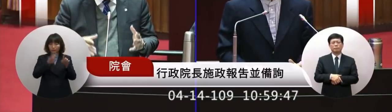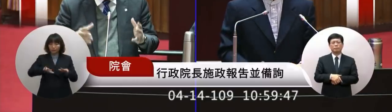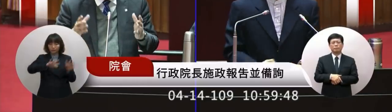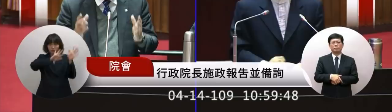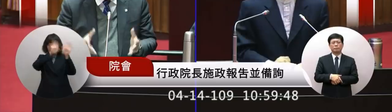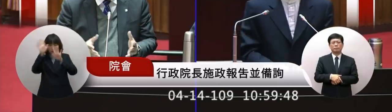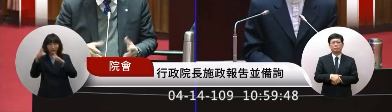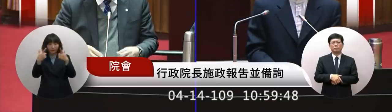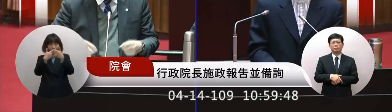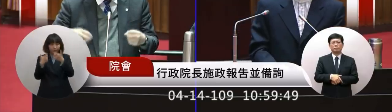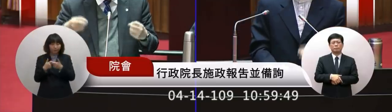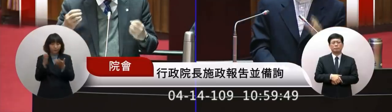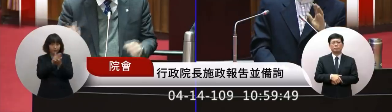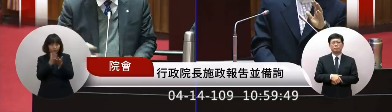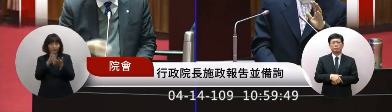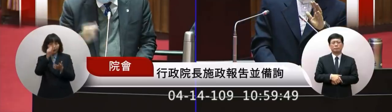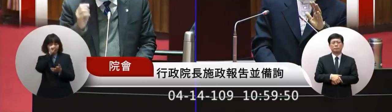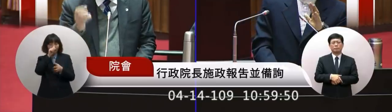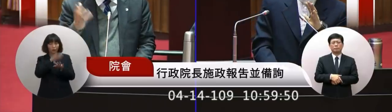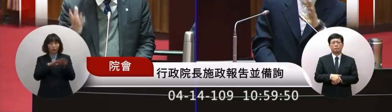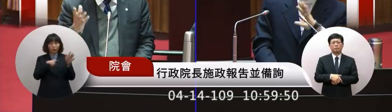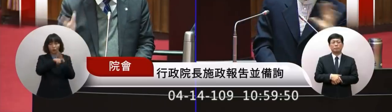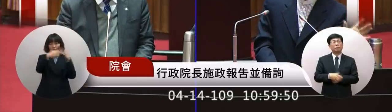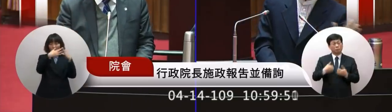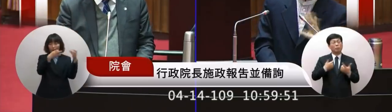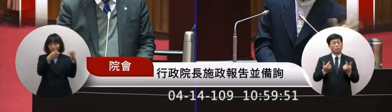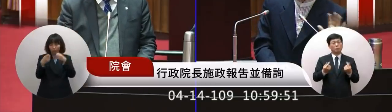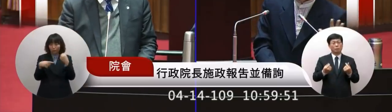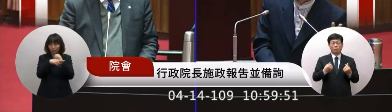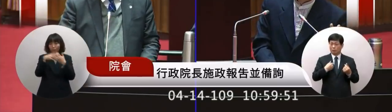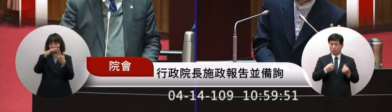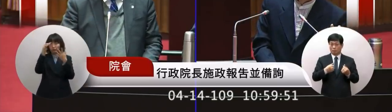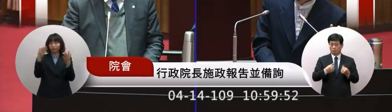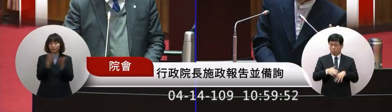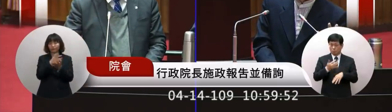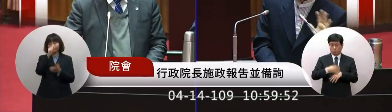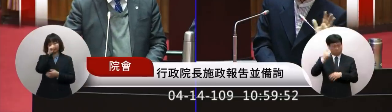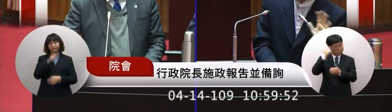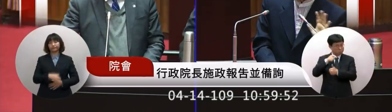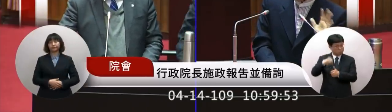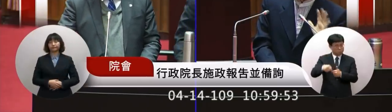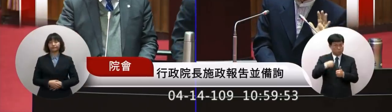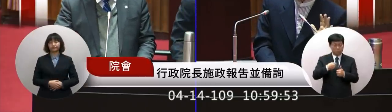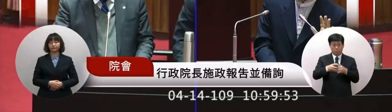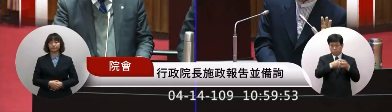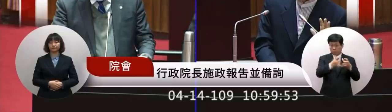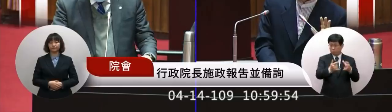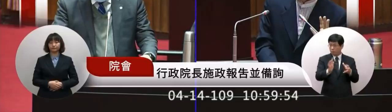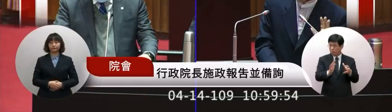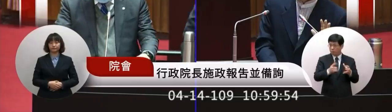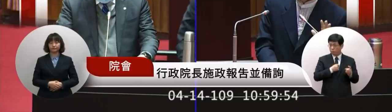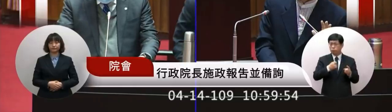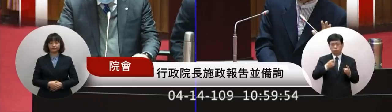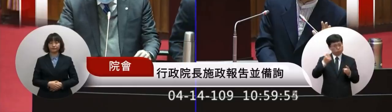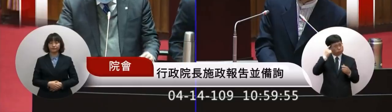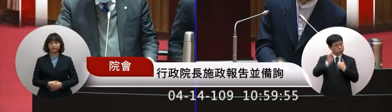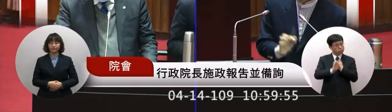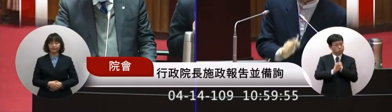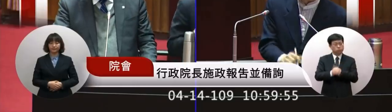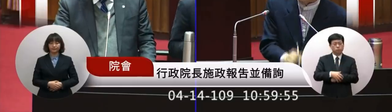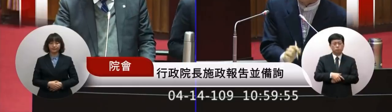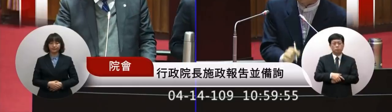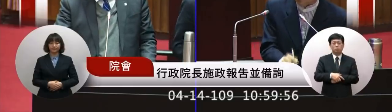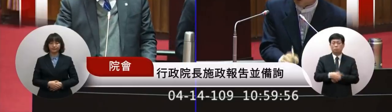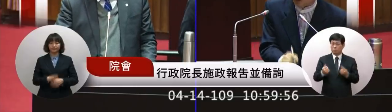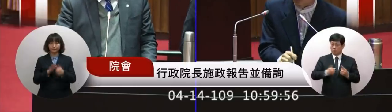况，我们会做最好的评估。经过专家会议的讨论，我们来做。 考虑，这个市长要考虑一下哦，要考虑一下哦，